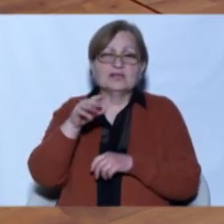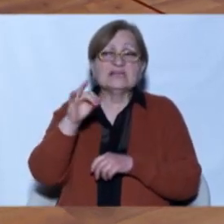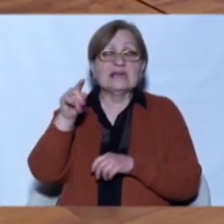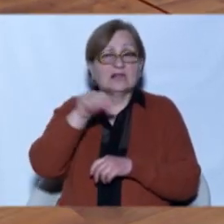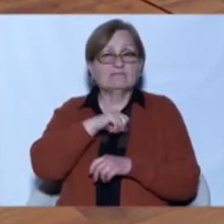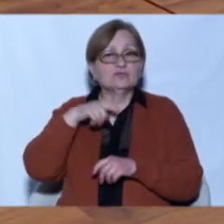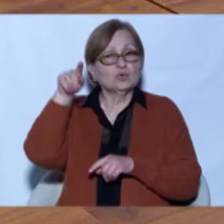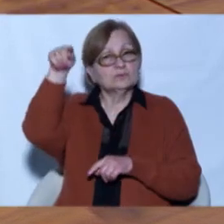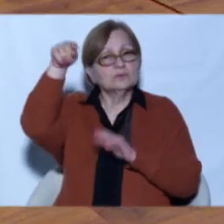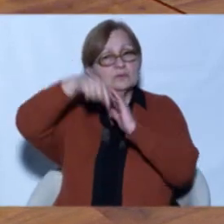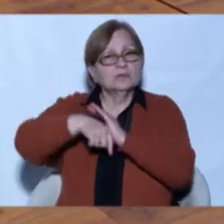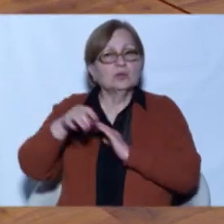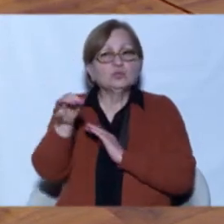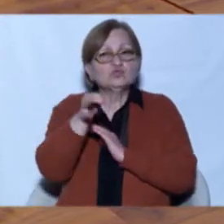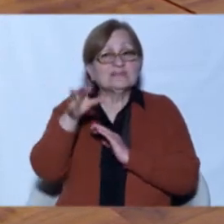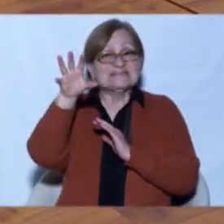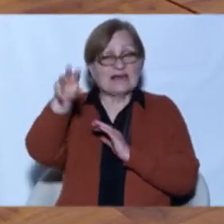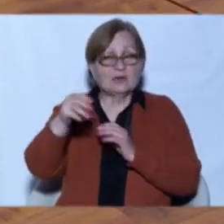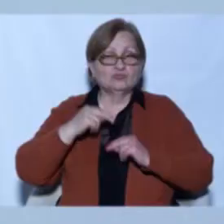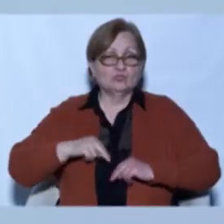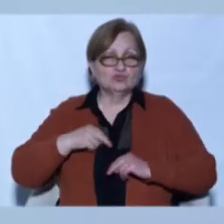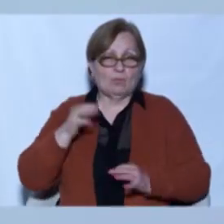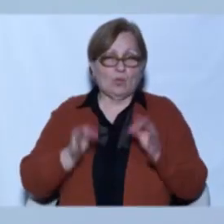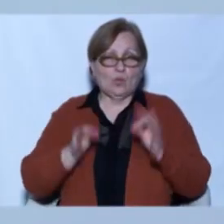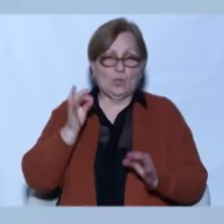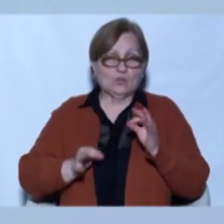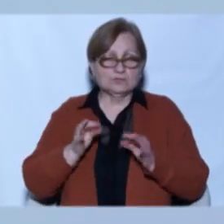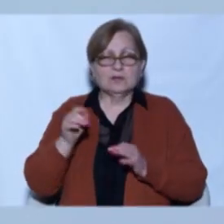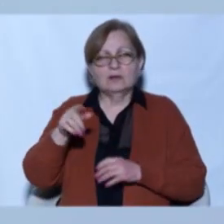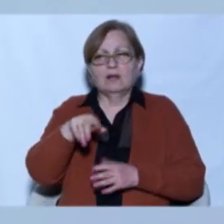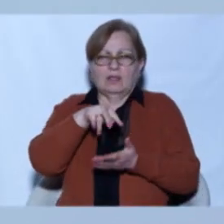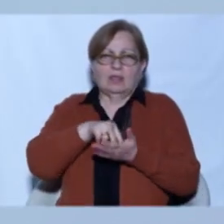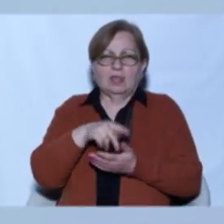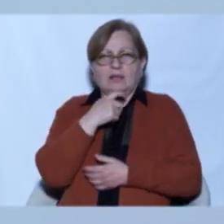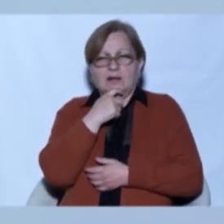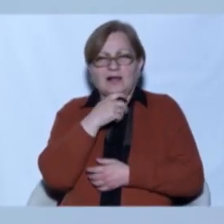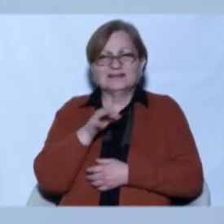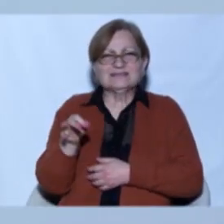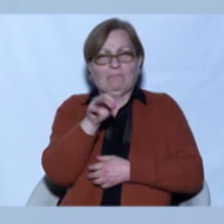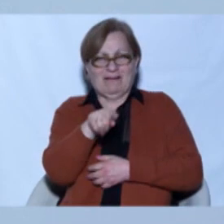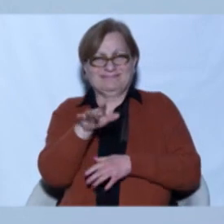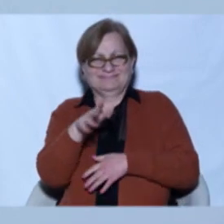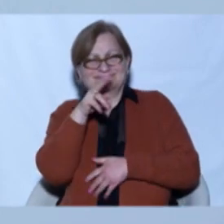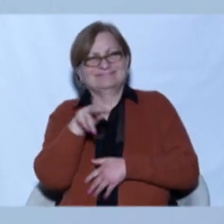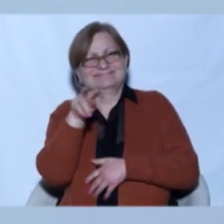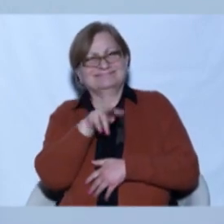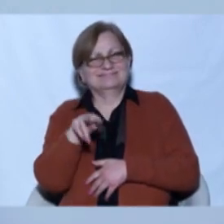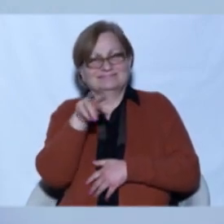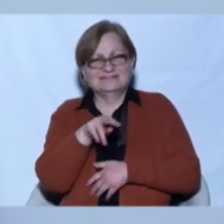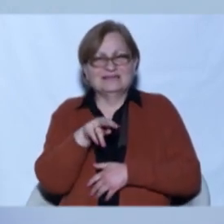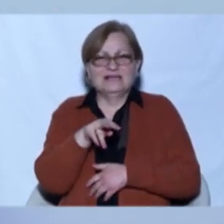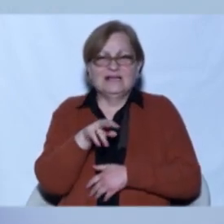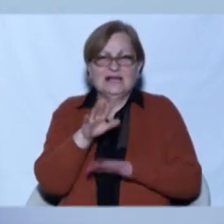ერთხანს მოსამართლედ მუშაობდა და ერთხელ თურმე გასცქეროდა ტბას, ტკბებოდა ამ ბუნების სურათით